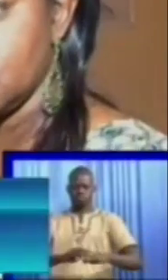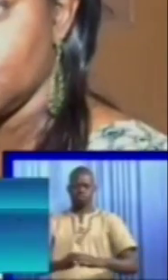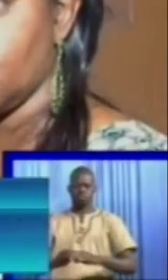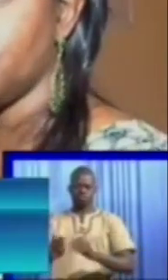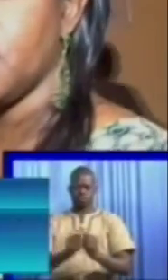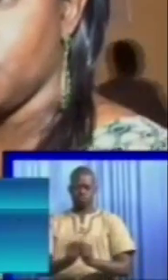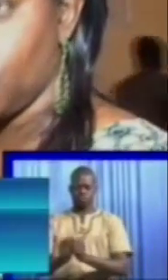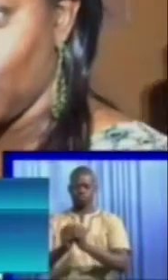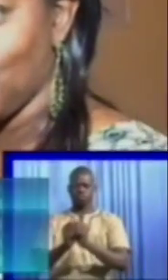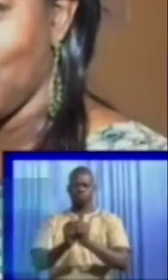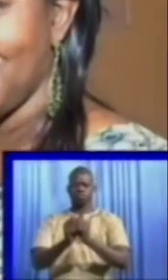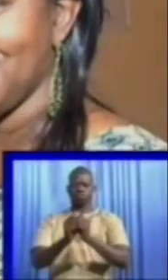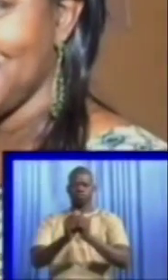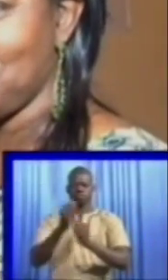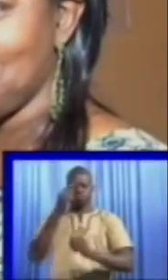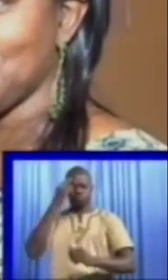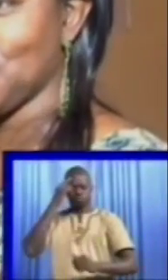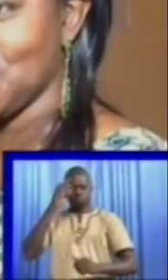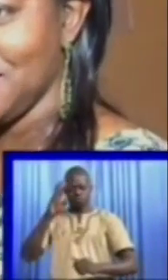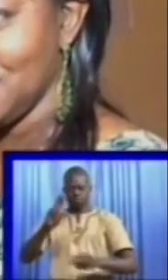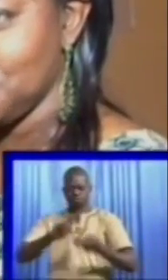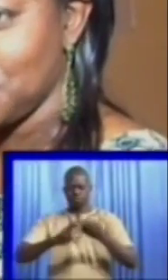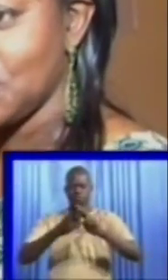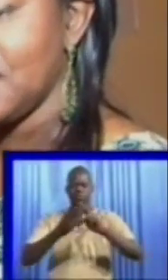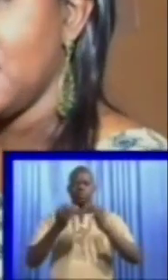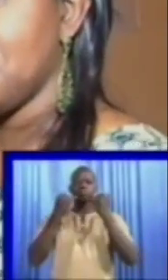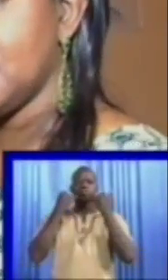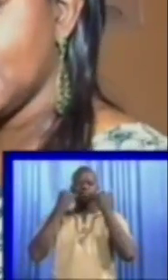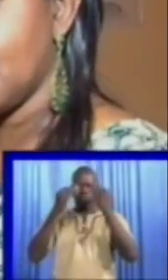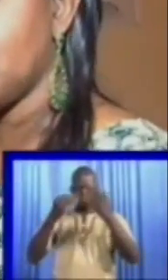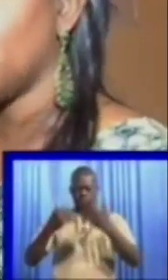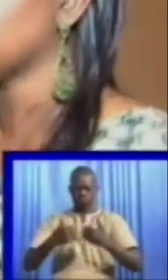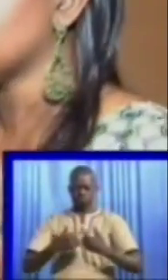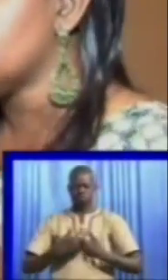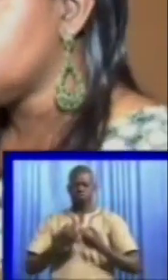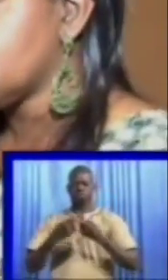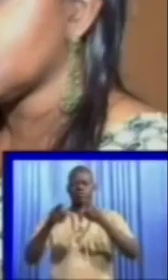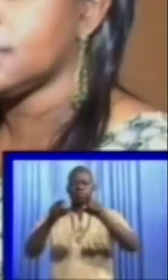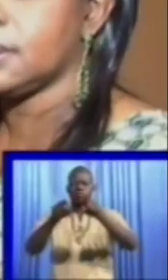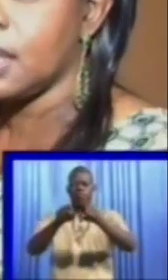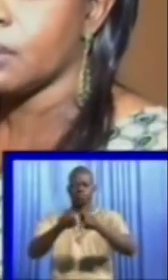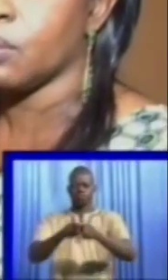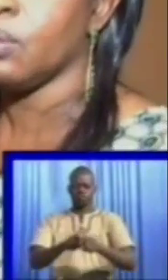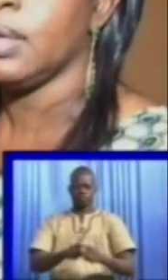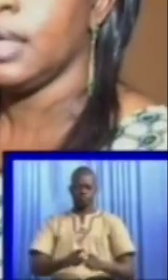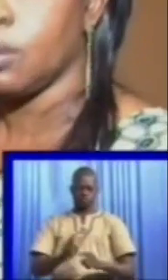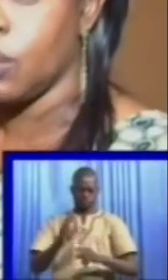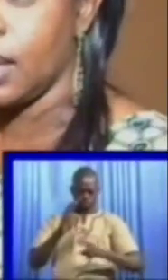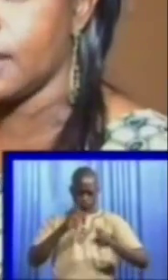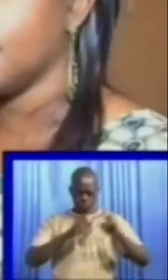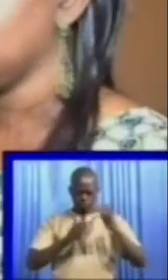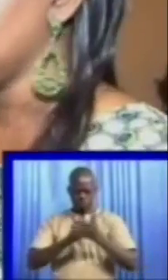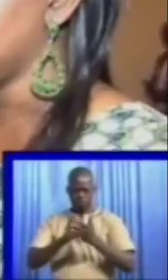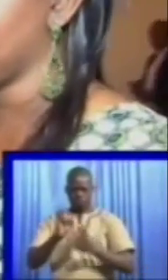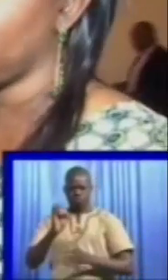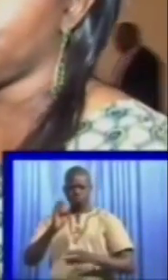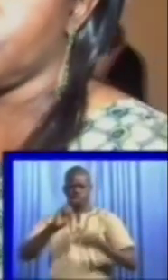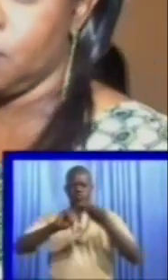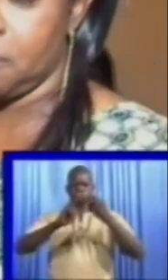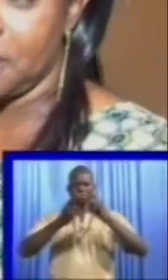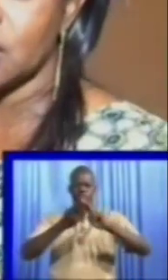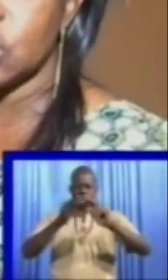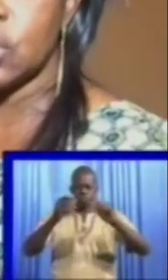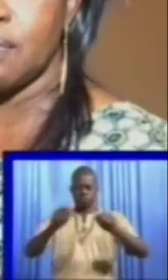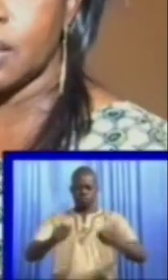à disposition pour leurs collègues les informations dont ils disposent, mais également en consultant celles que les collègues